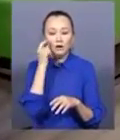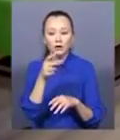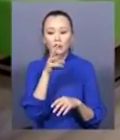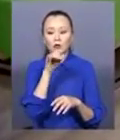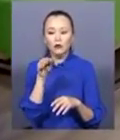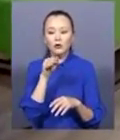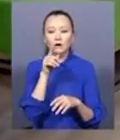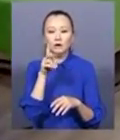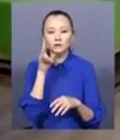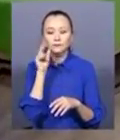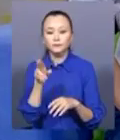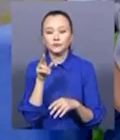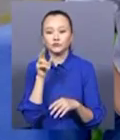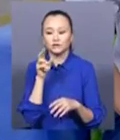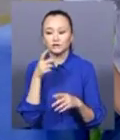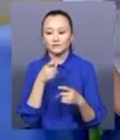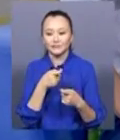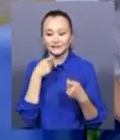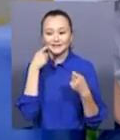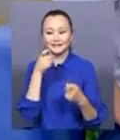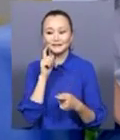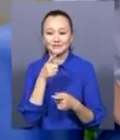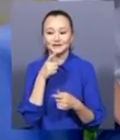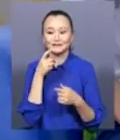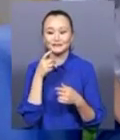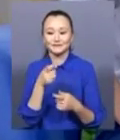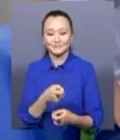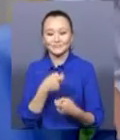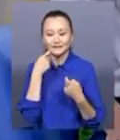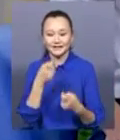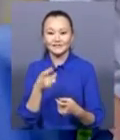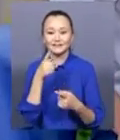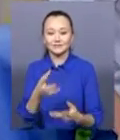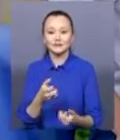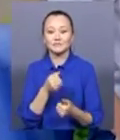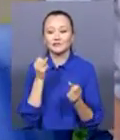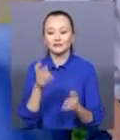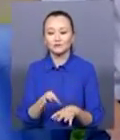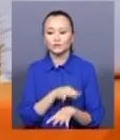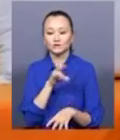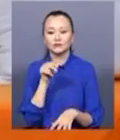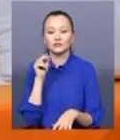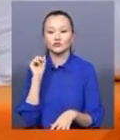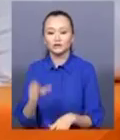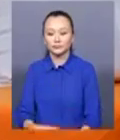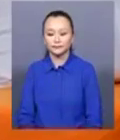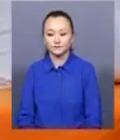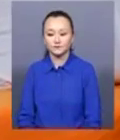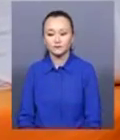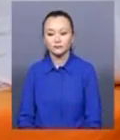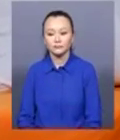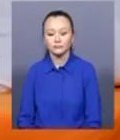невольно почему-то возникает улыбка. Вот как вас вообще воспринимают? Вот, «муж на час»?